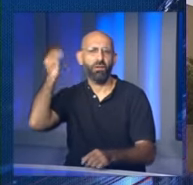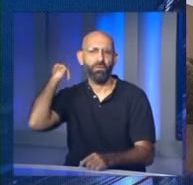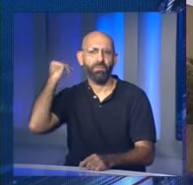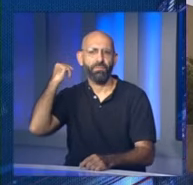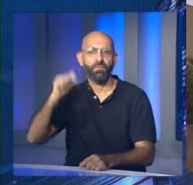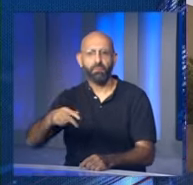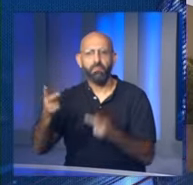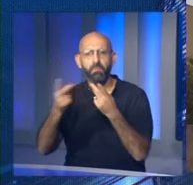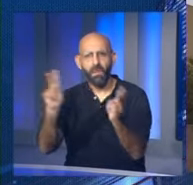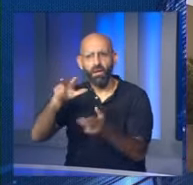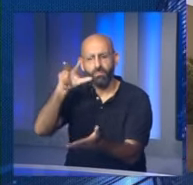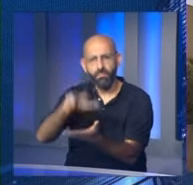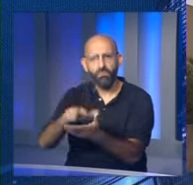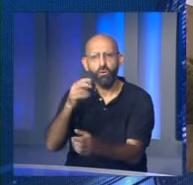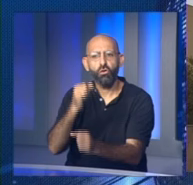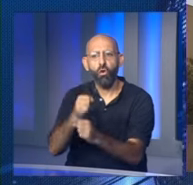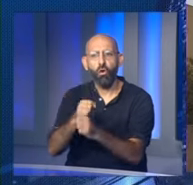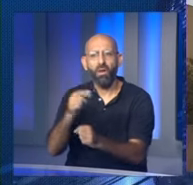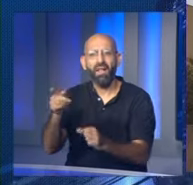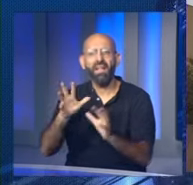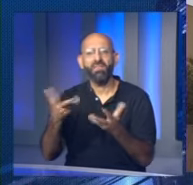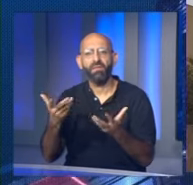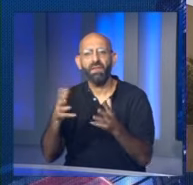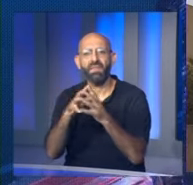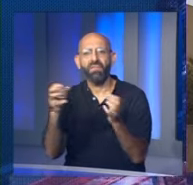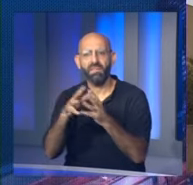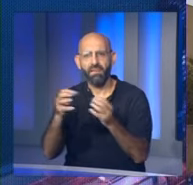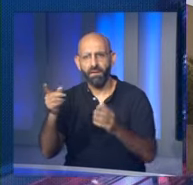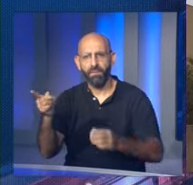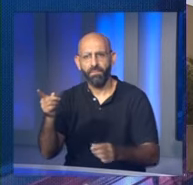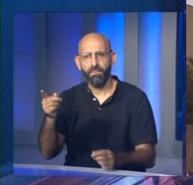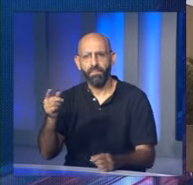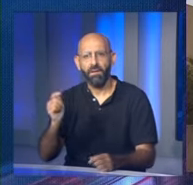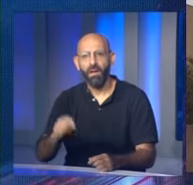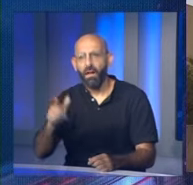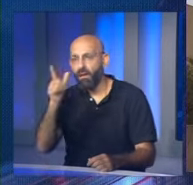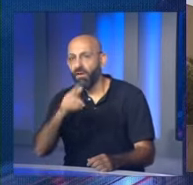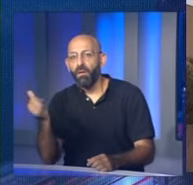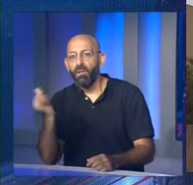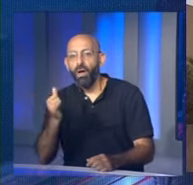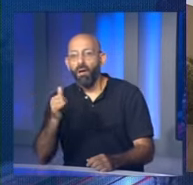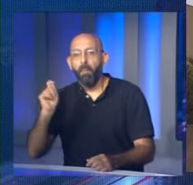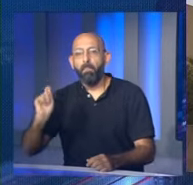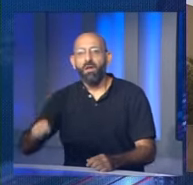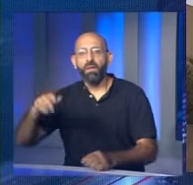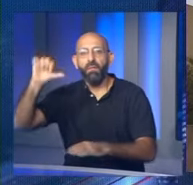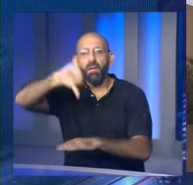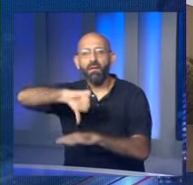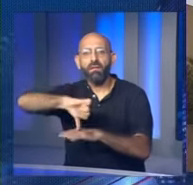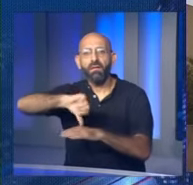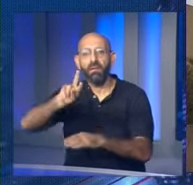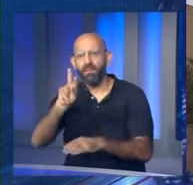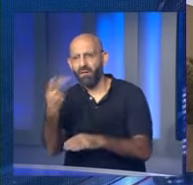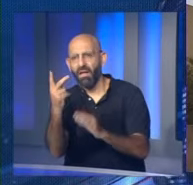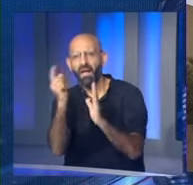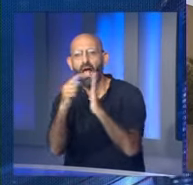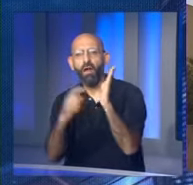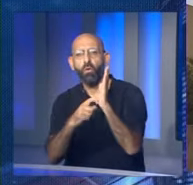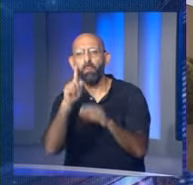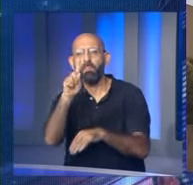تاريخ 30/102019 مهما بلغت قيمتها الاستفاده من احكام التعميم المذكور وفي